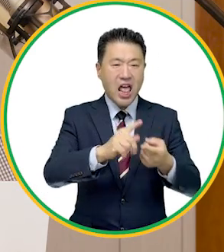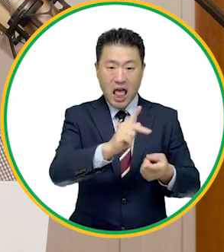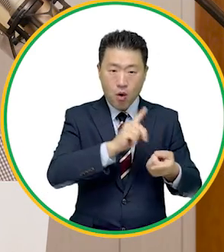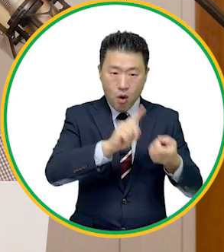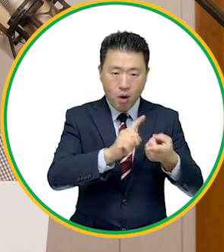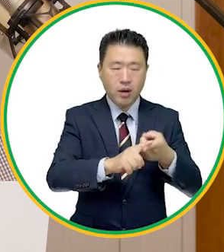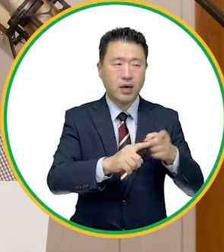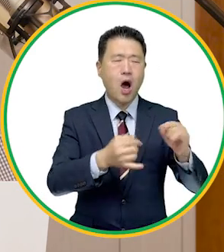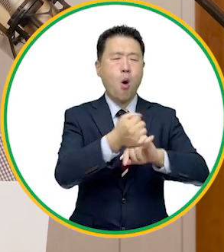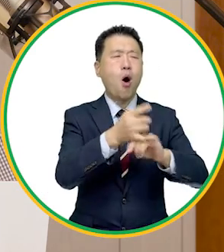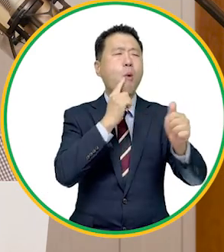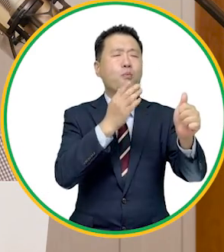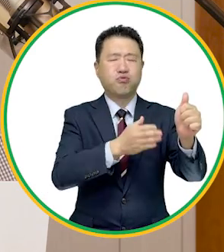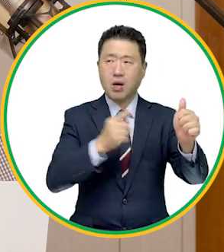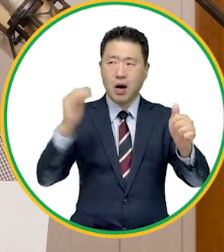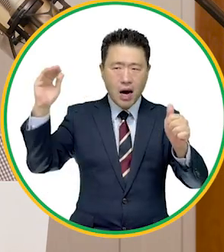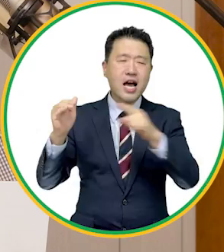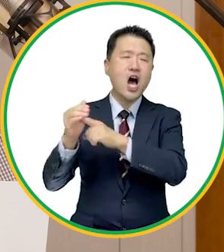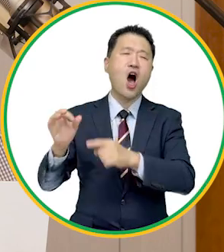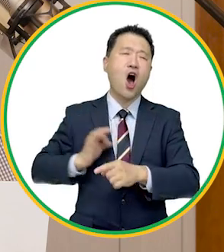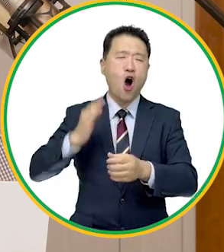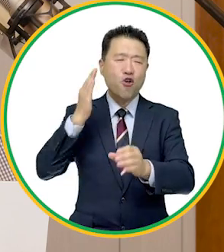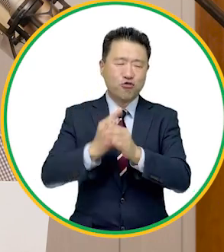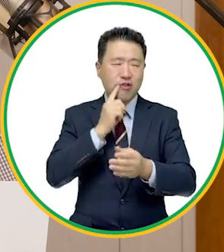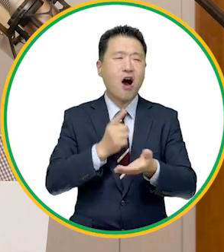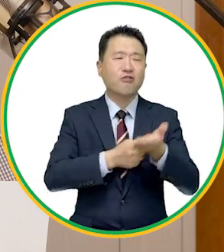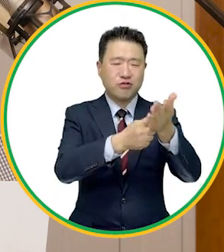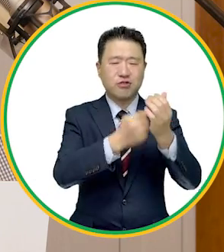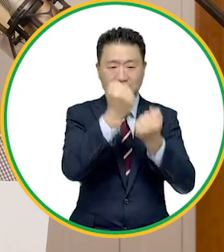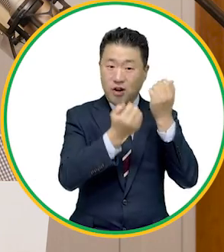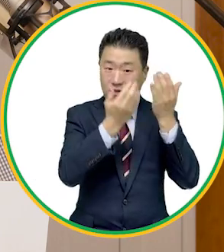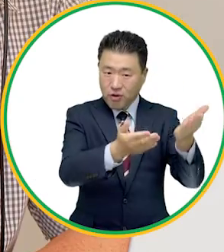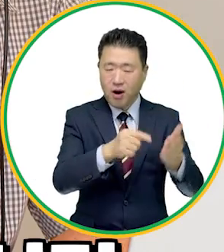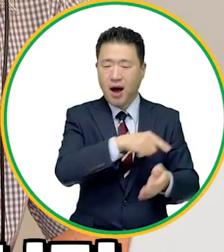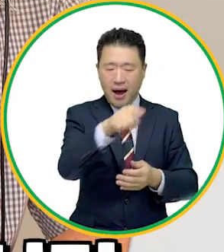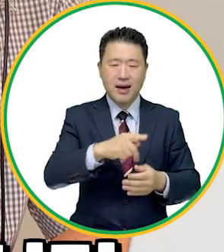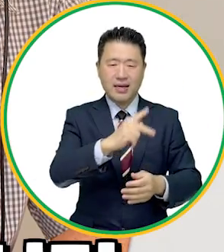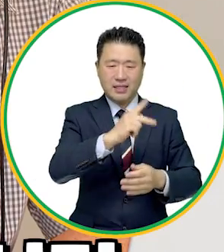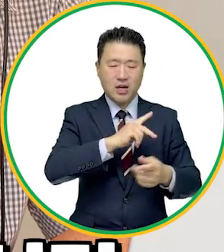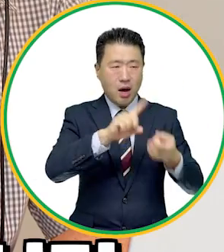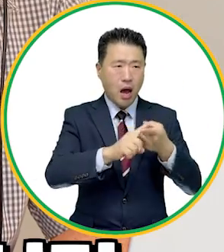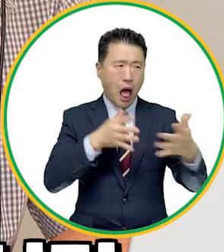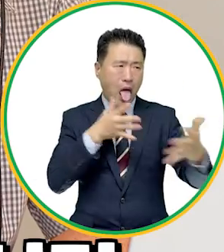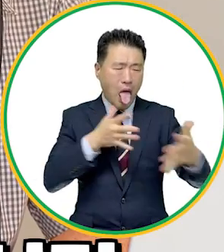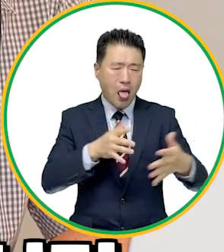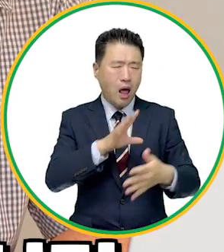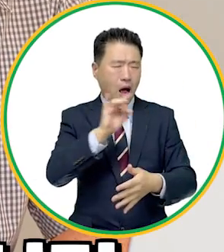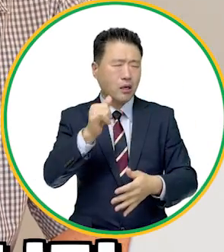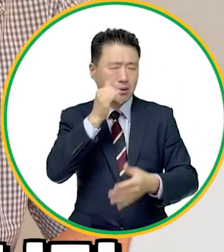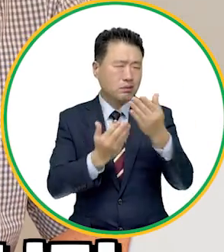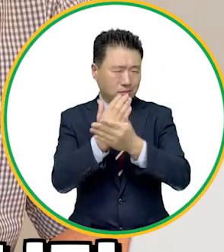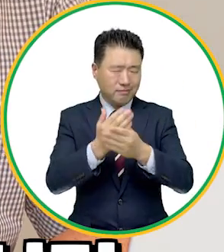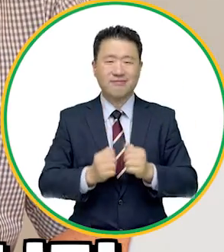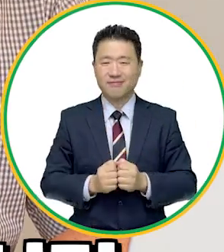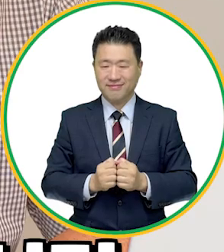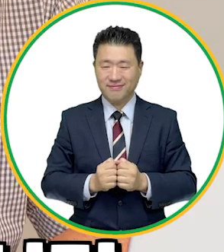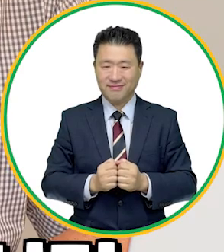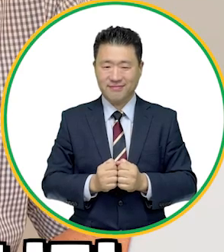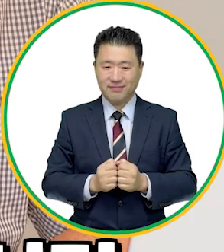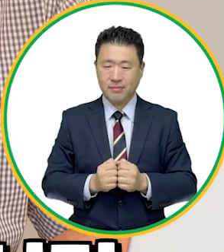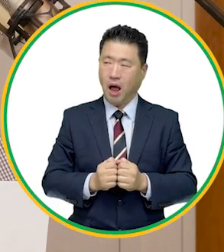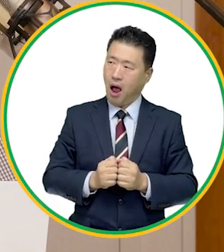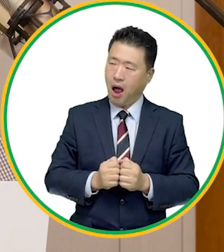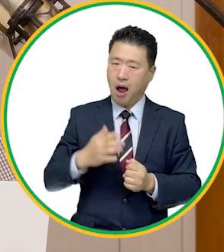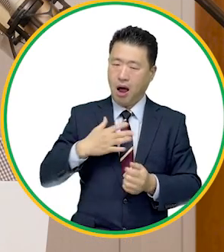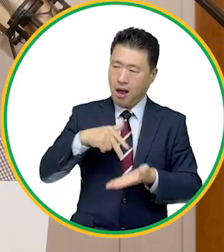대출 등의 금융기관에 1순위 담보권 설정이 필요한 경우 이주비 대출을 받지 못할 수